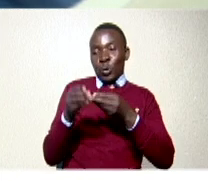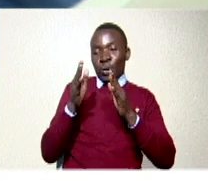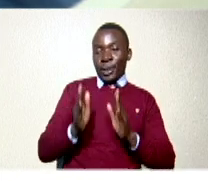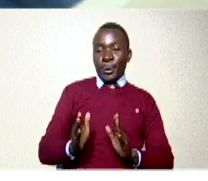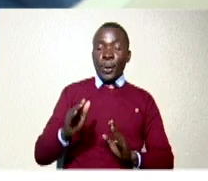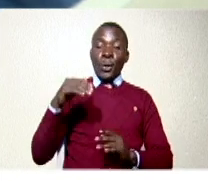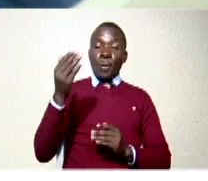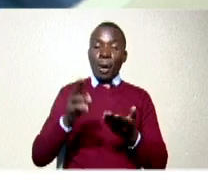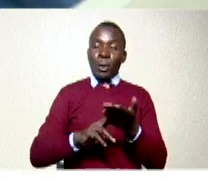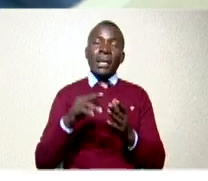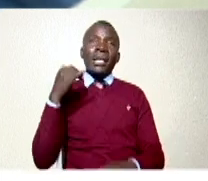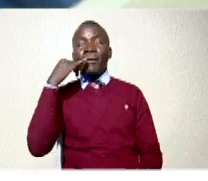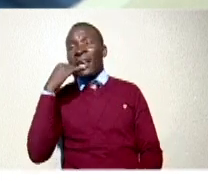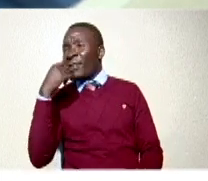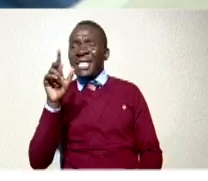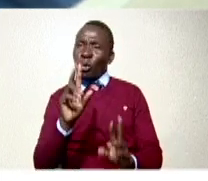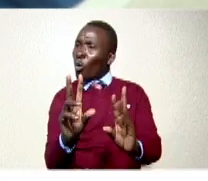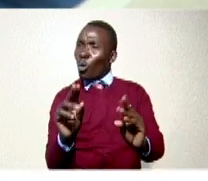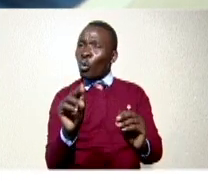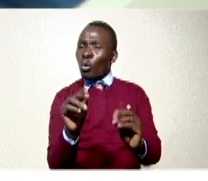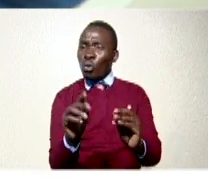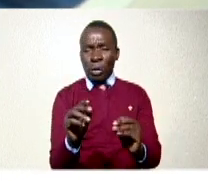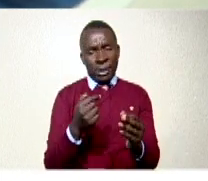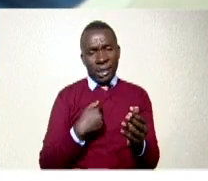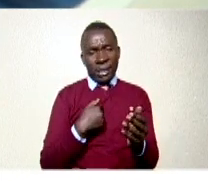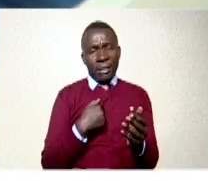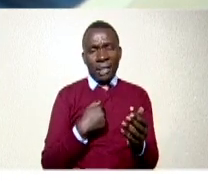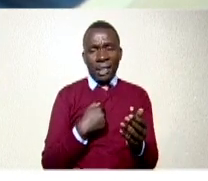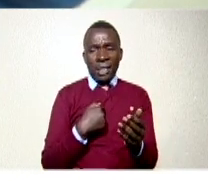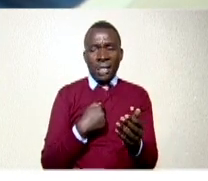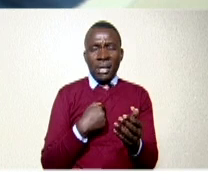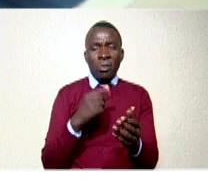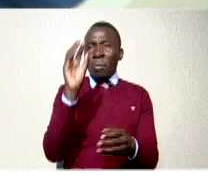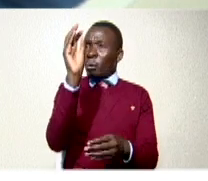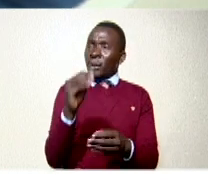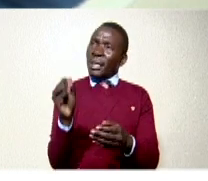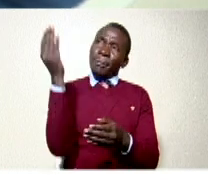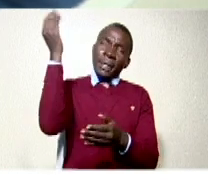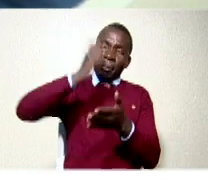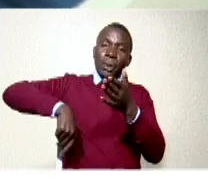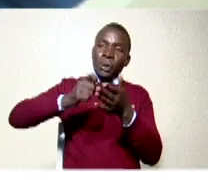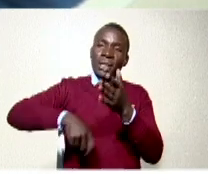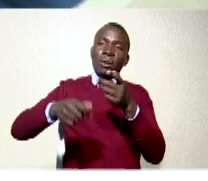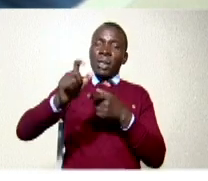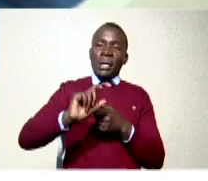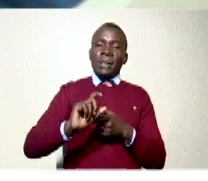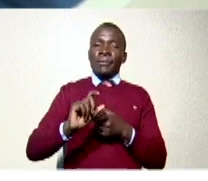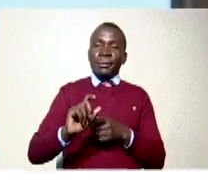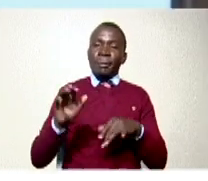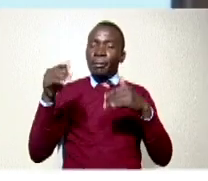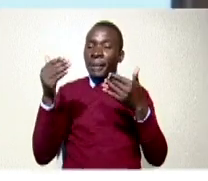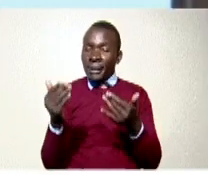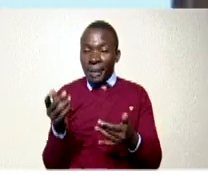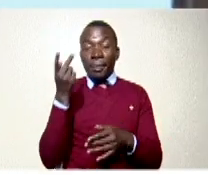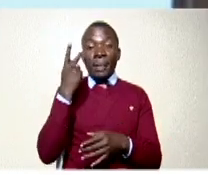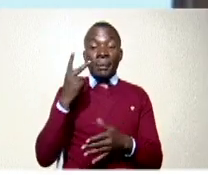wajya gukoresha telefone akakubwira ati igipimo badukatagaho amafaranga cyariyongereye byaba